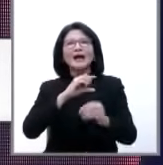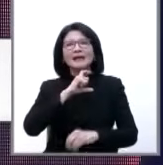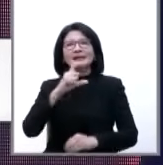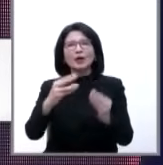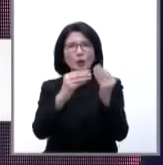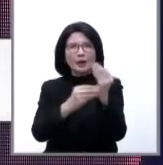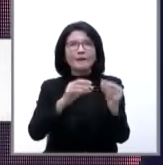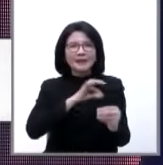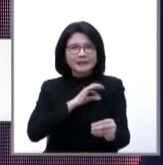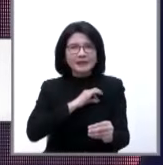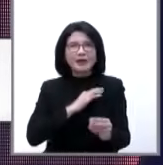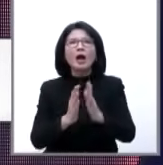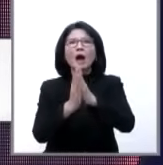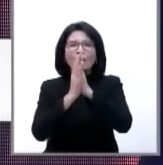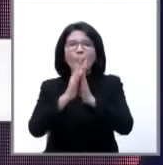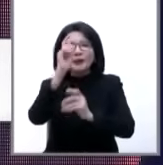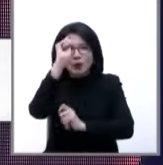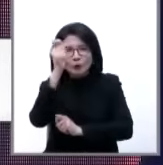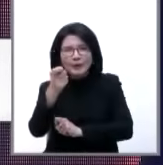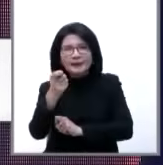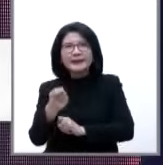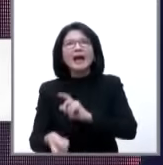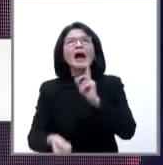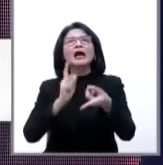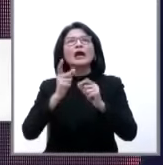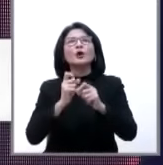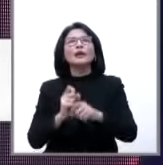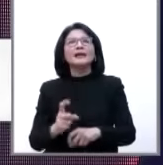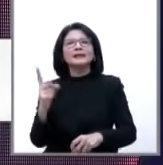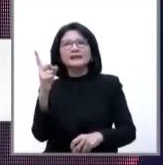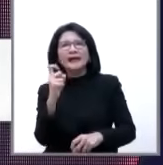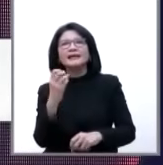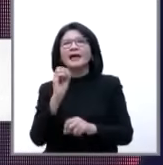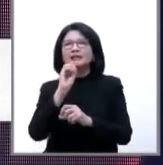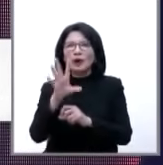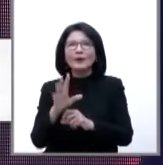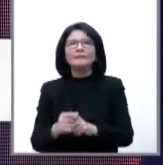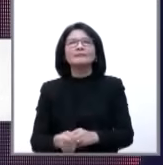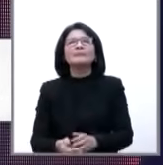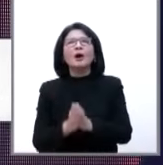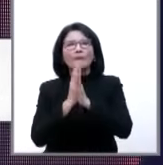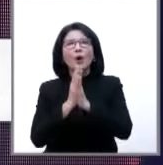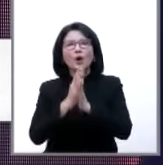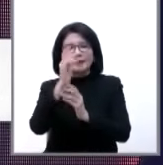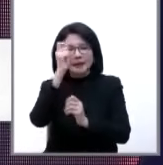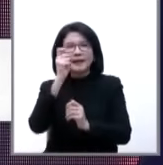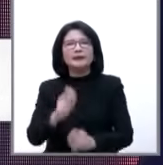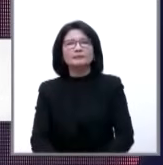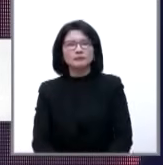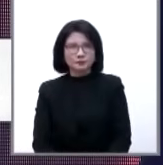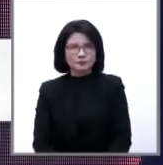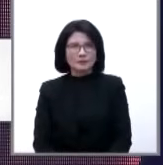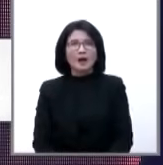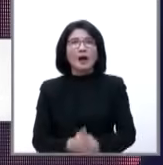Mohon untuk dihargai ketika para calon wakil presiden sedang saling tanya jawab sepakat bapak ibu semua Terima kasih